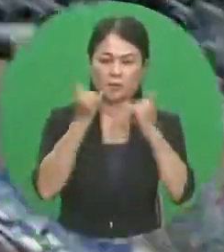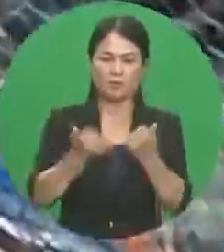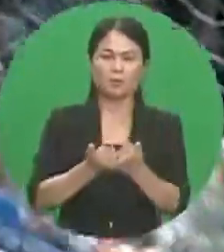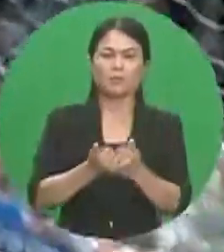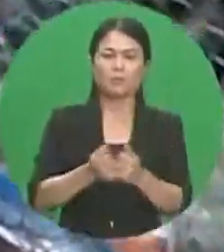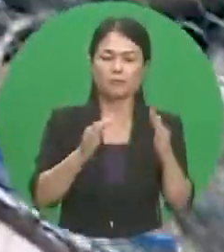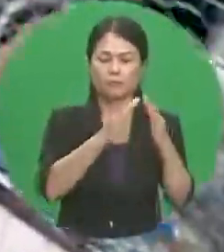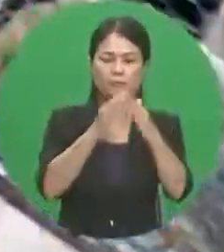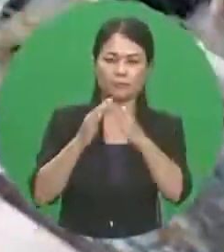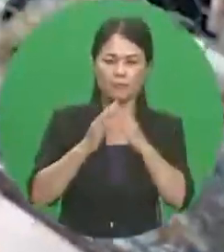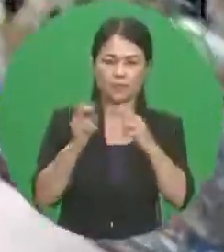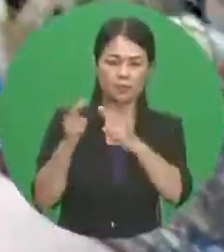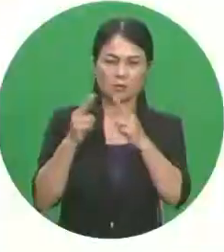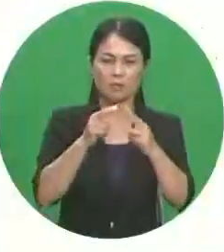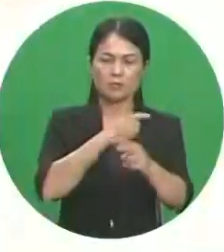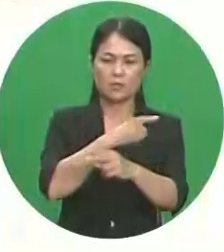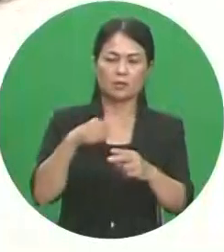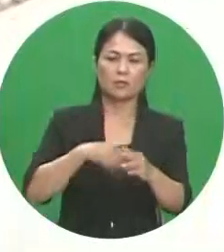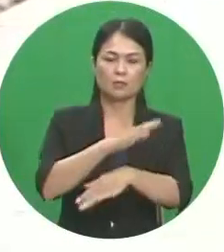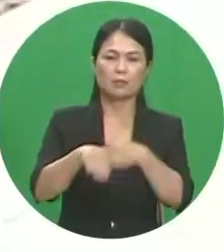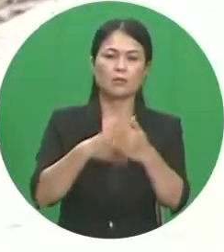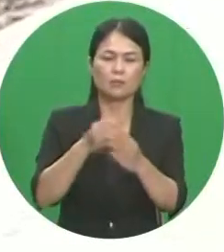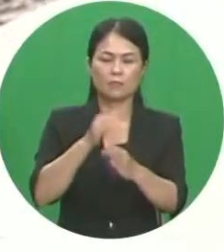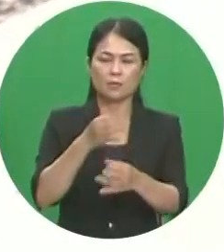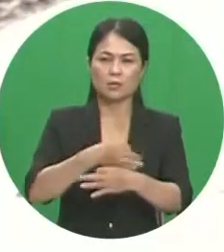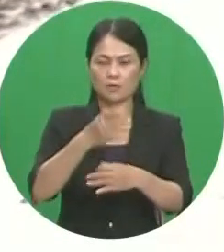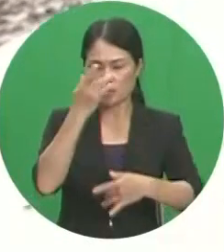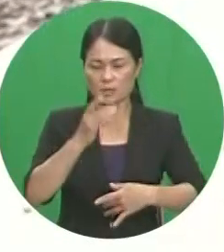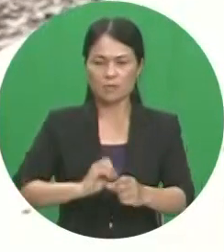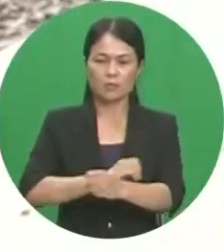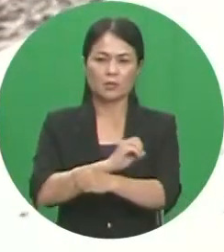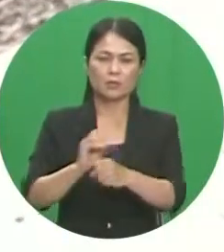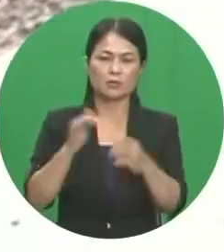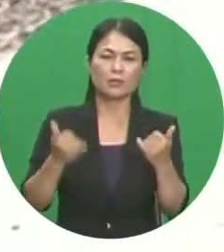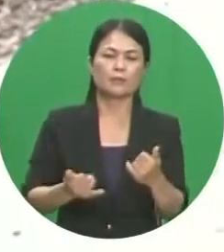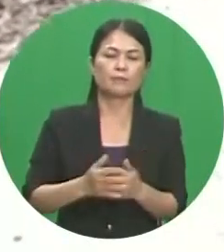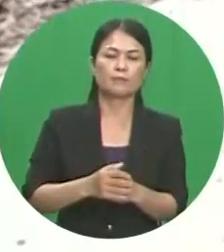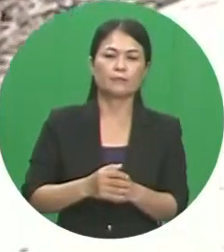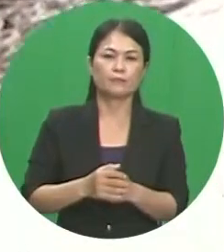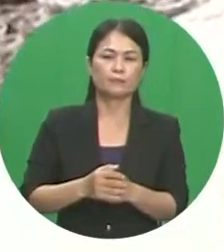មេត្តាយកចិត្តទុកដាក់ទៅលើការធ្វើកសិកម្មចិញ្ចឹមសត្វបន្ថែមដើម្បីជួយលើកកម្ពស់ជីវភាពគ្រួសារក្នុងភូមិឃុំរបស់យើងទាំងអស់គ្នាក្នុងវិបត្តិជំងឺកូវីដ-19នេះ